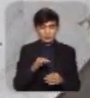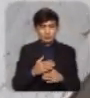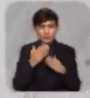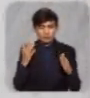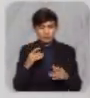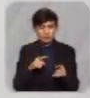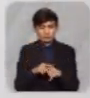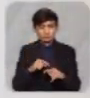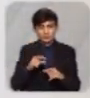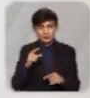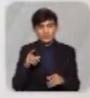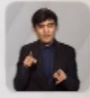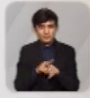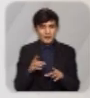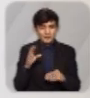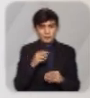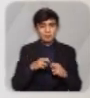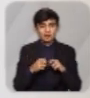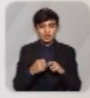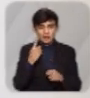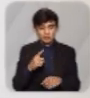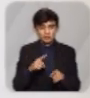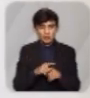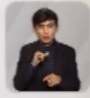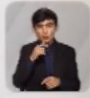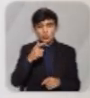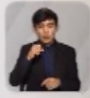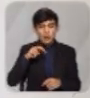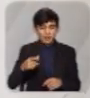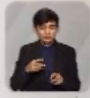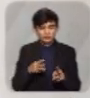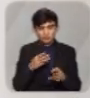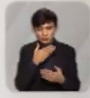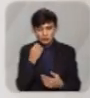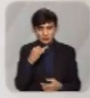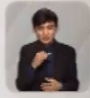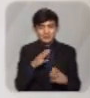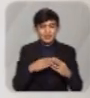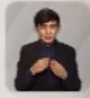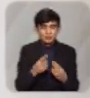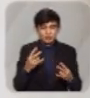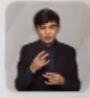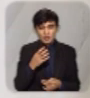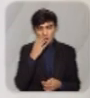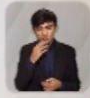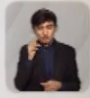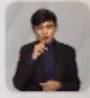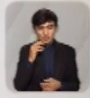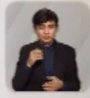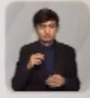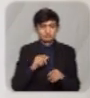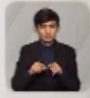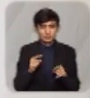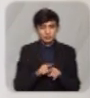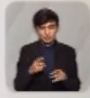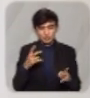большой роскошью, а все по одной простой причине – нет угля. Семья вынуждена спасаться горячим чаем, но наша